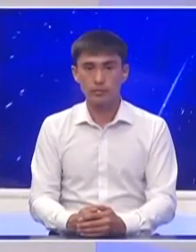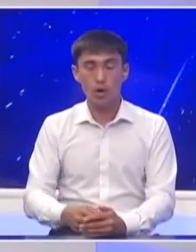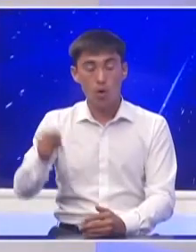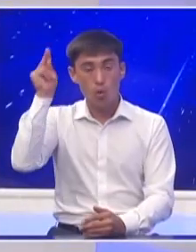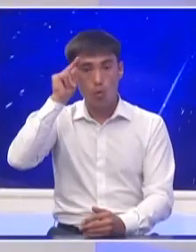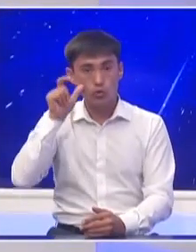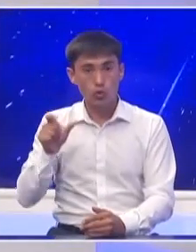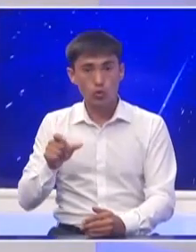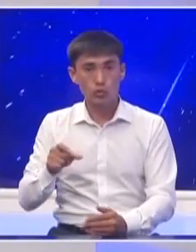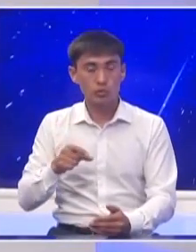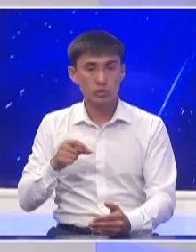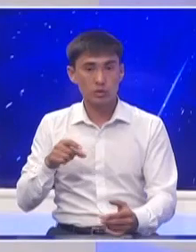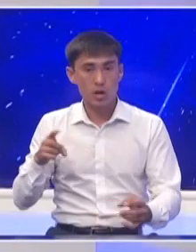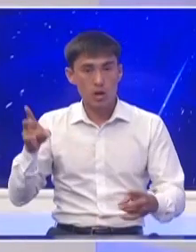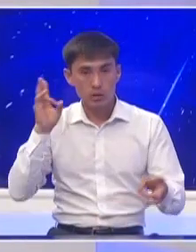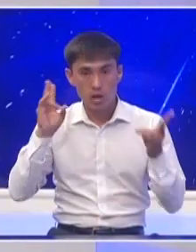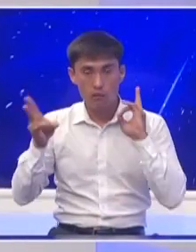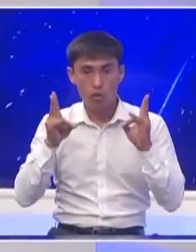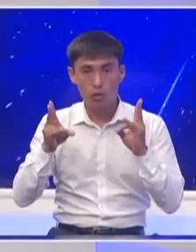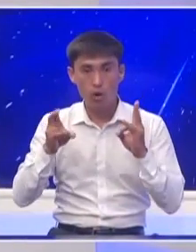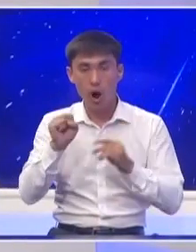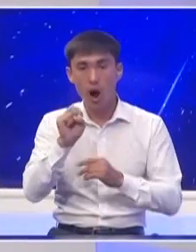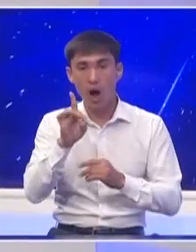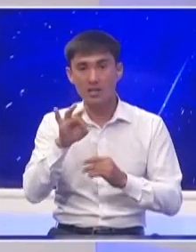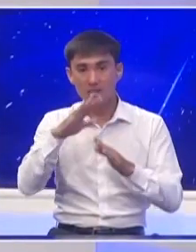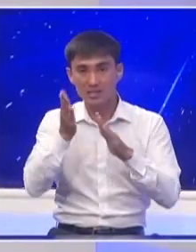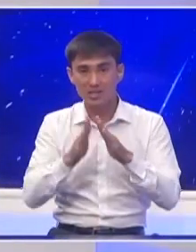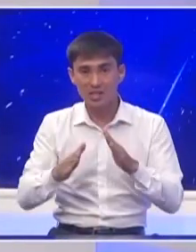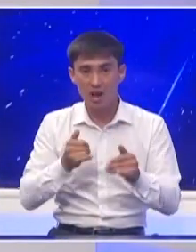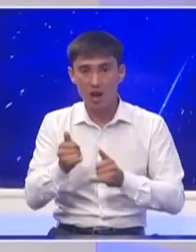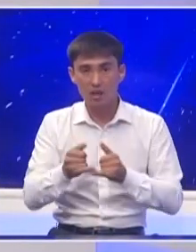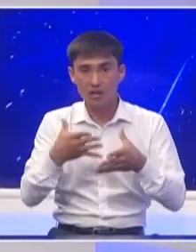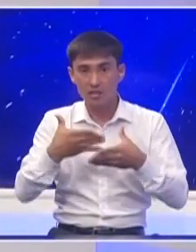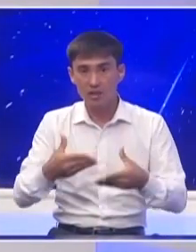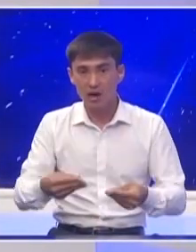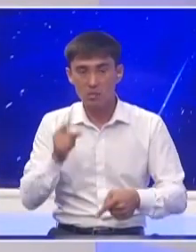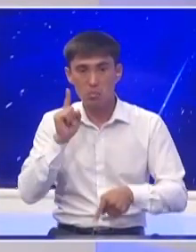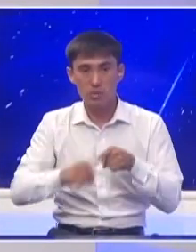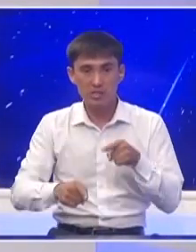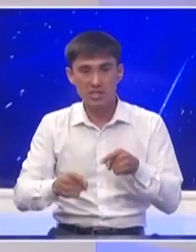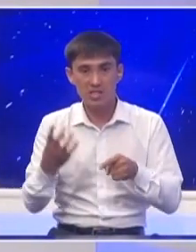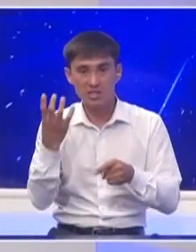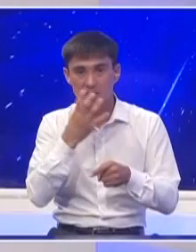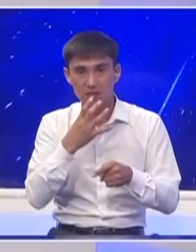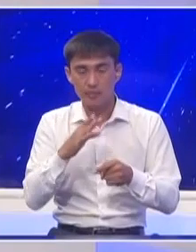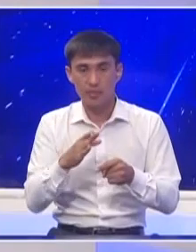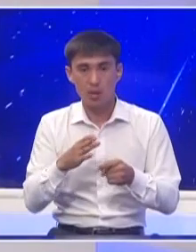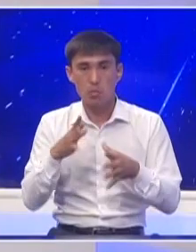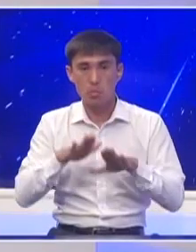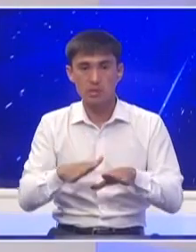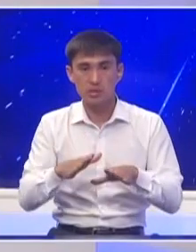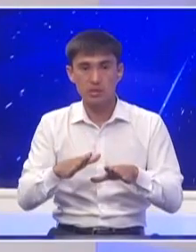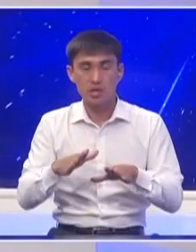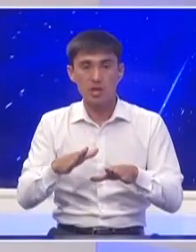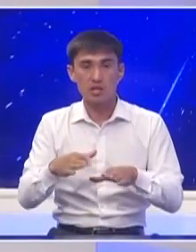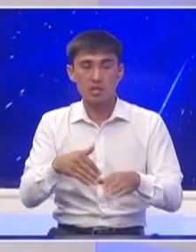Ученые бьют тревогу. Арктические льды тают. Арктика нагревается быстрее, чем любое другое место на планете. Недавно